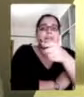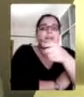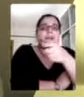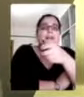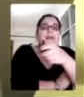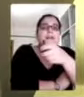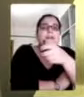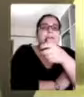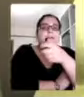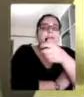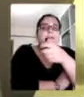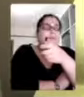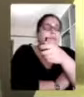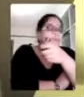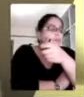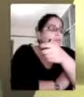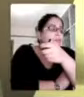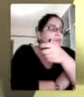Esse.